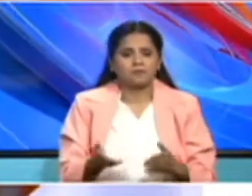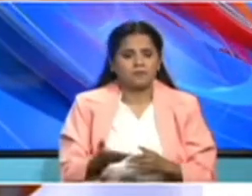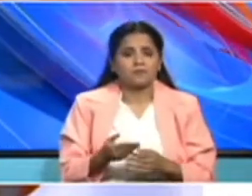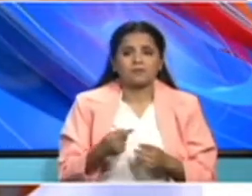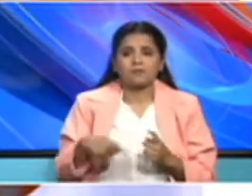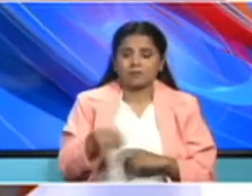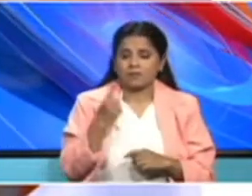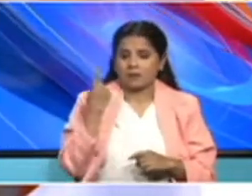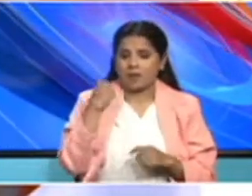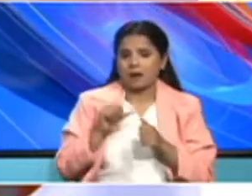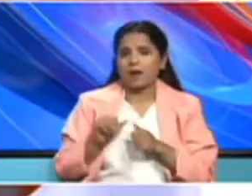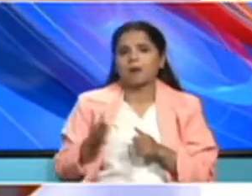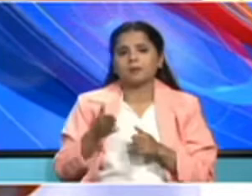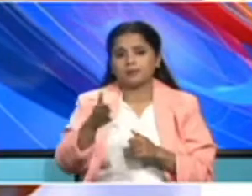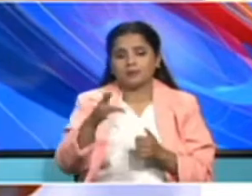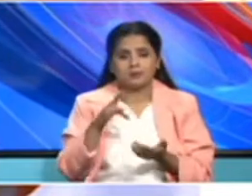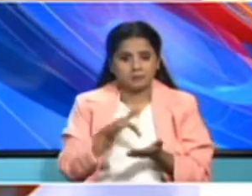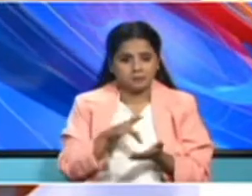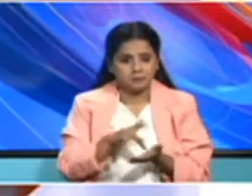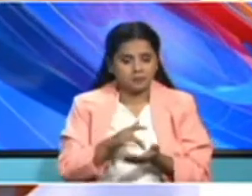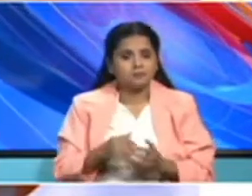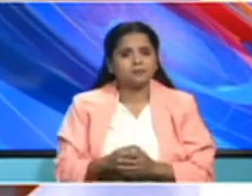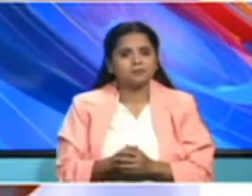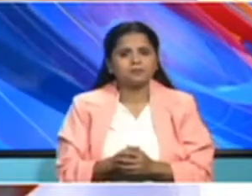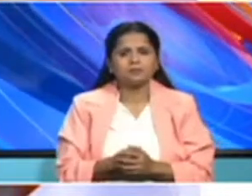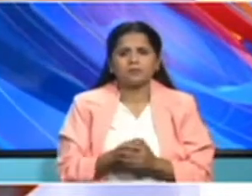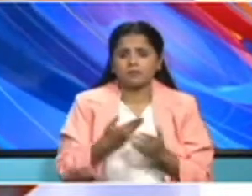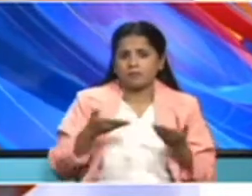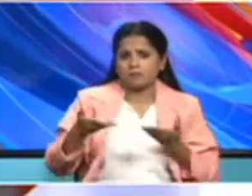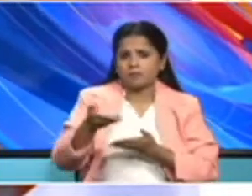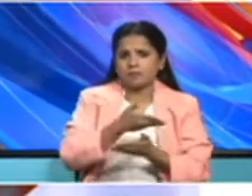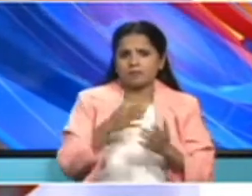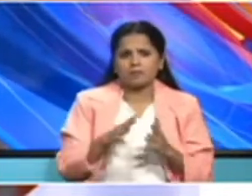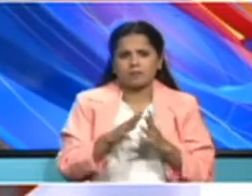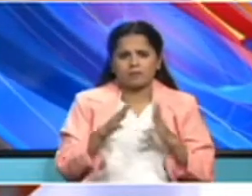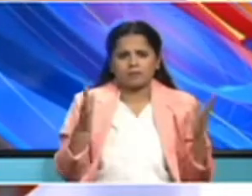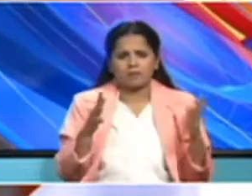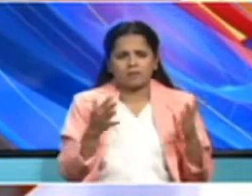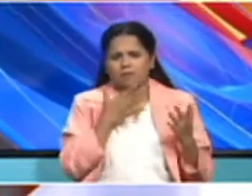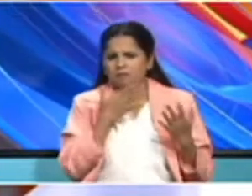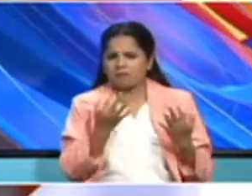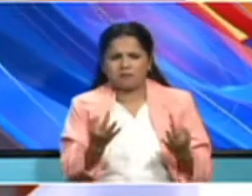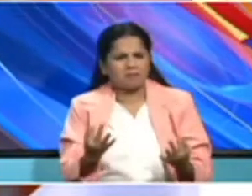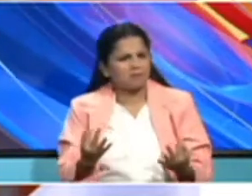कल अहमदाबाद में जिस तरह का शानदार